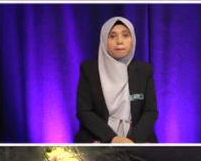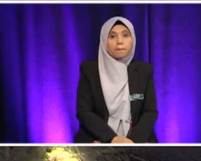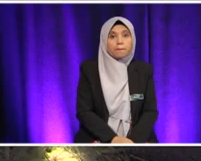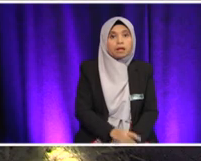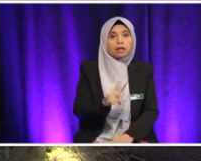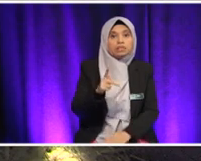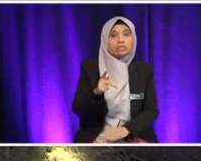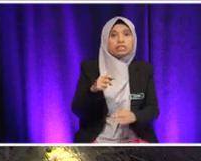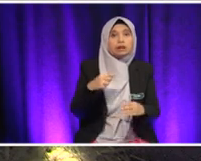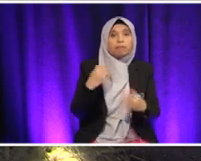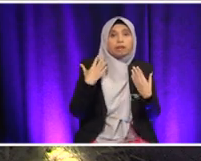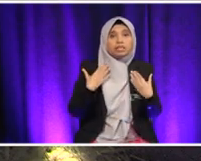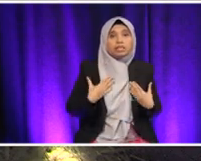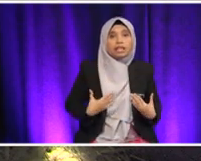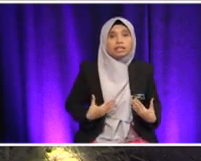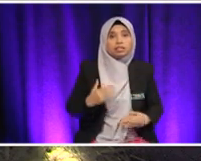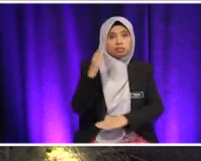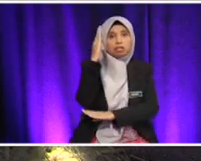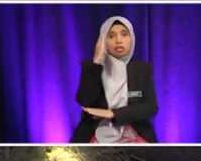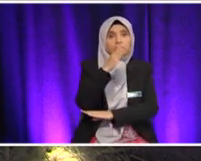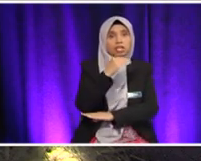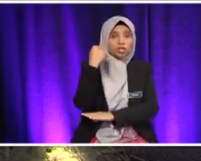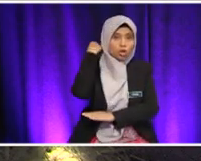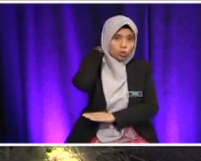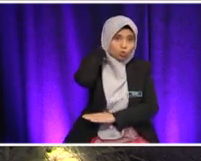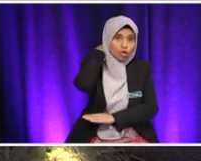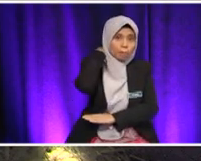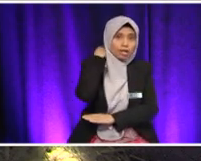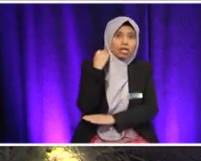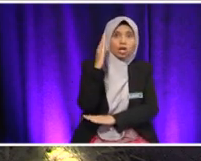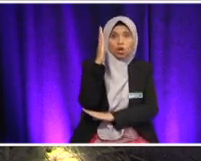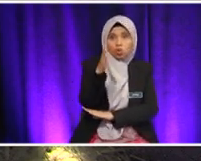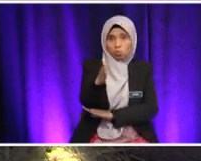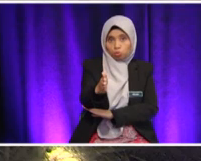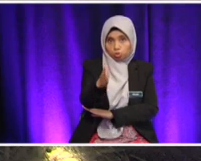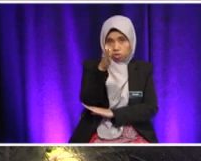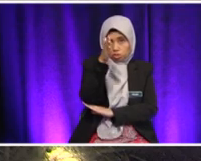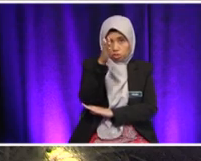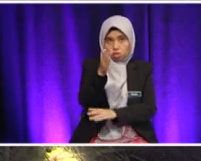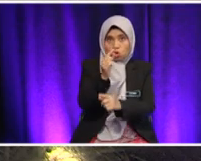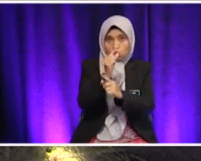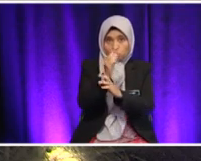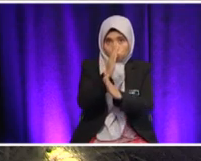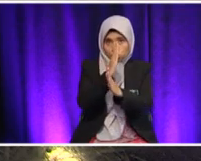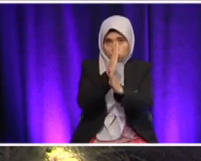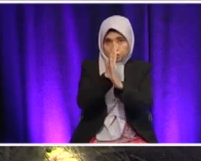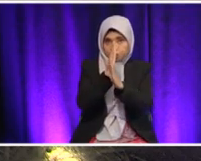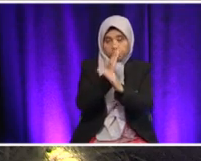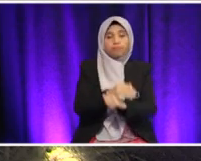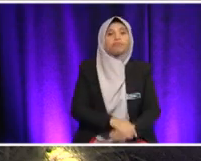memastikan badan penyakit tegak dan tulang belakang adalah fisik mungkin ibadah yang kedua seterusnya